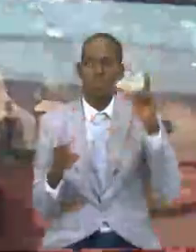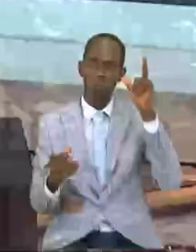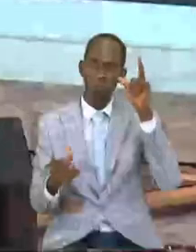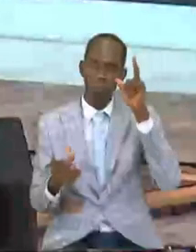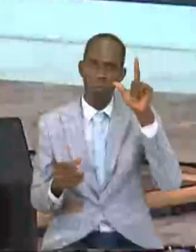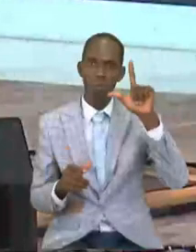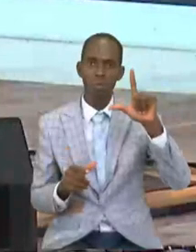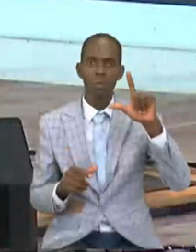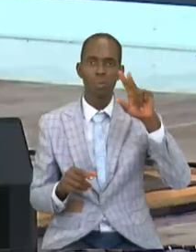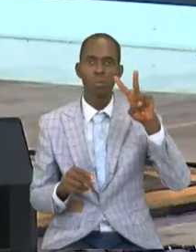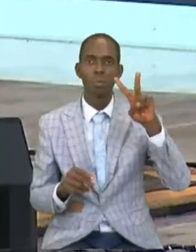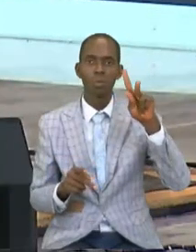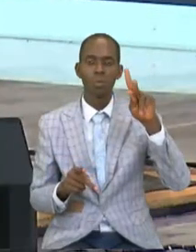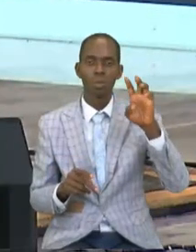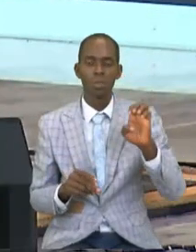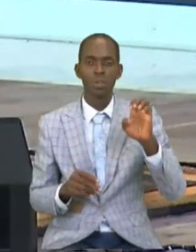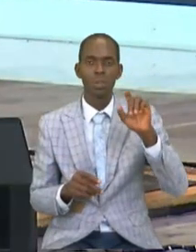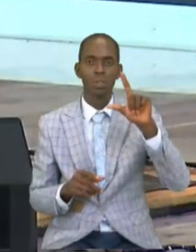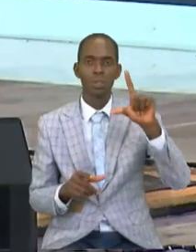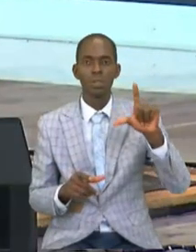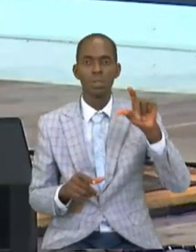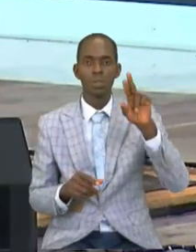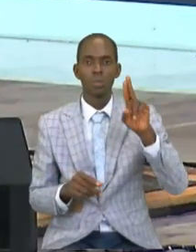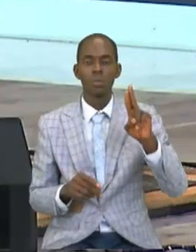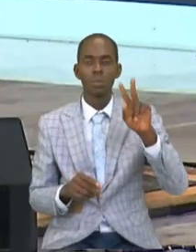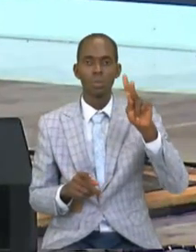Luc chapitre 4,